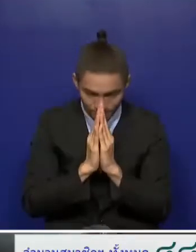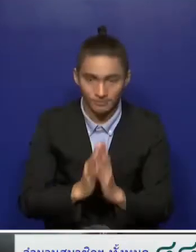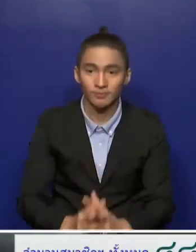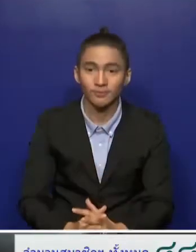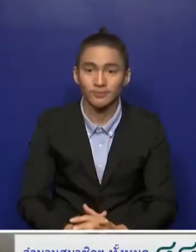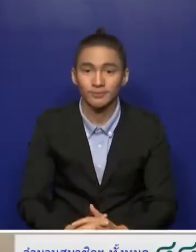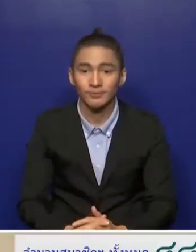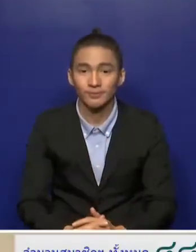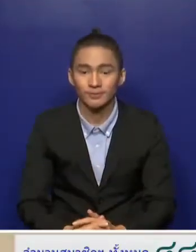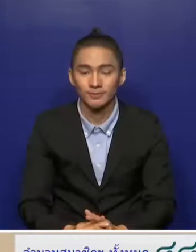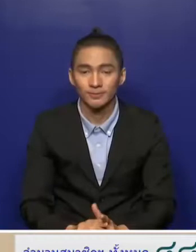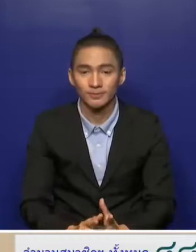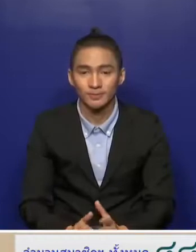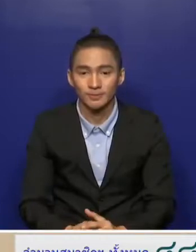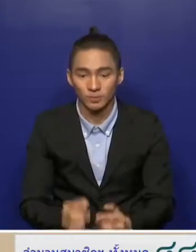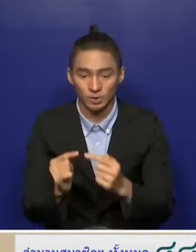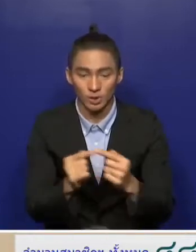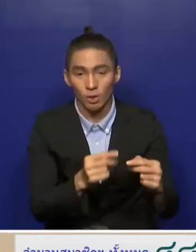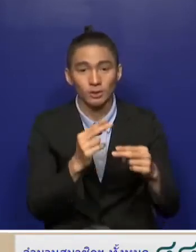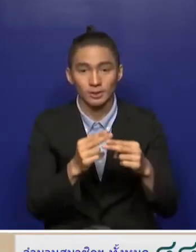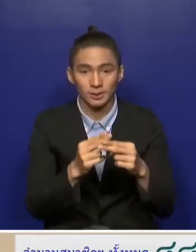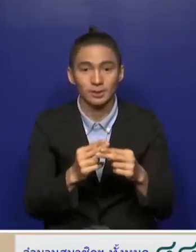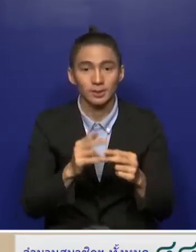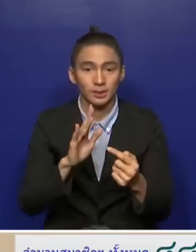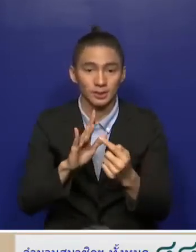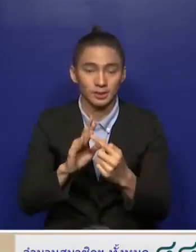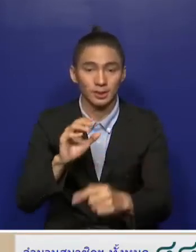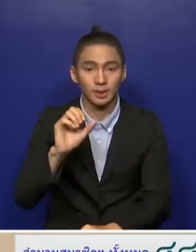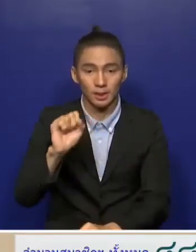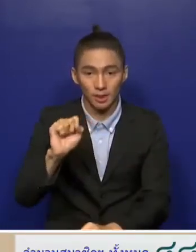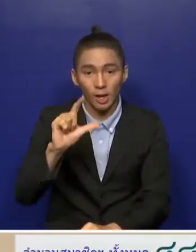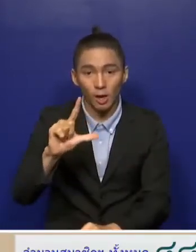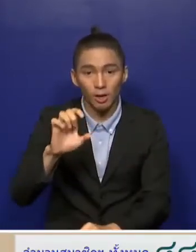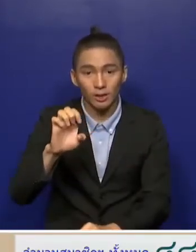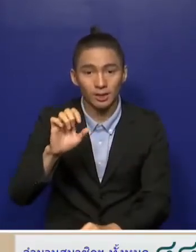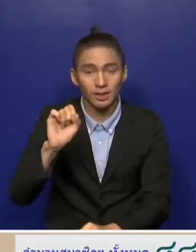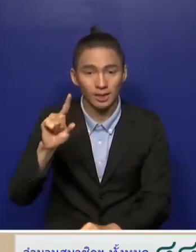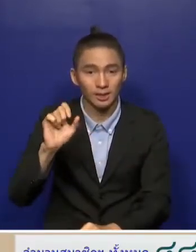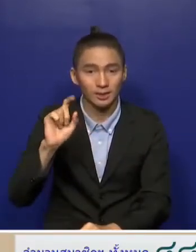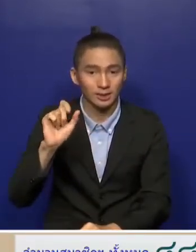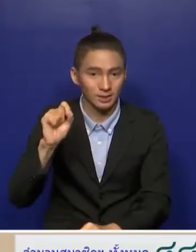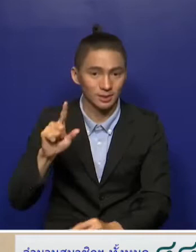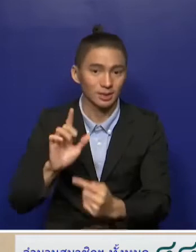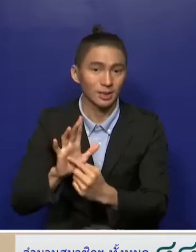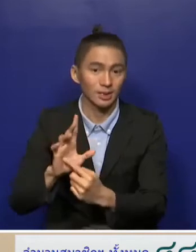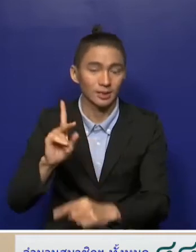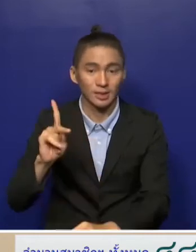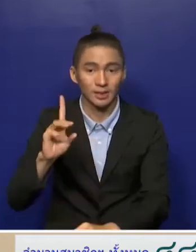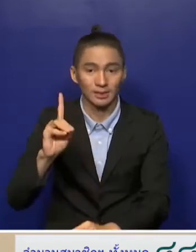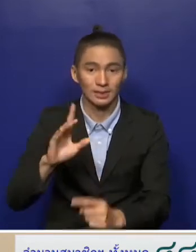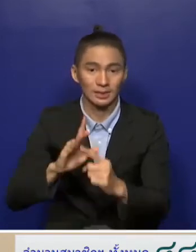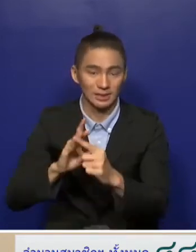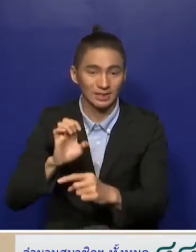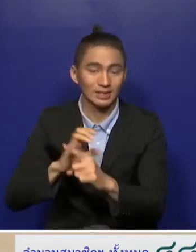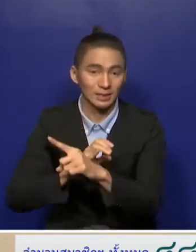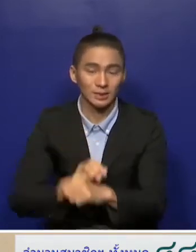ต่อไปคุณเลิศศักดิ์พัฒนาชัยคุณนะ ท่านประธานที่เคารพครับกับผมนายเลิศศักดิ์พัฒนาชัยคุณสมาชิกส